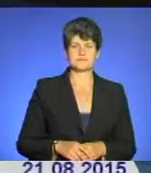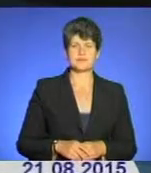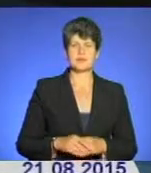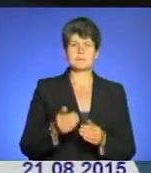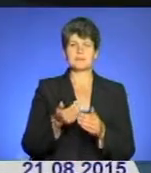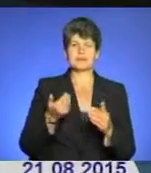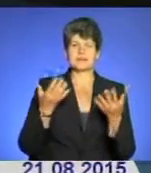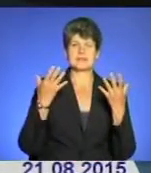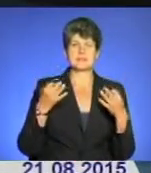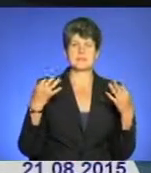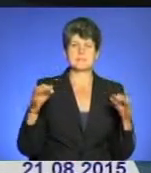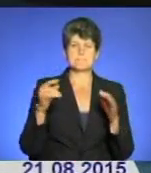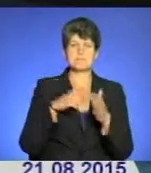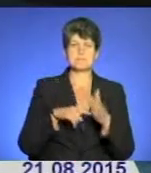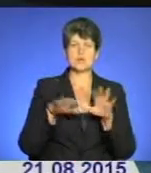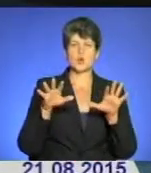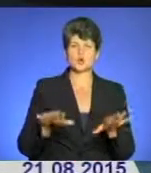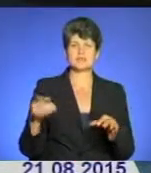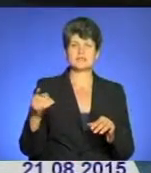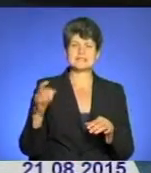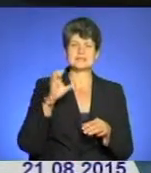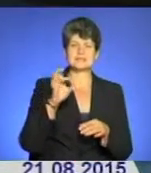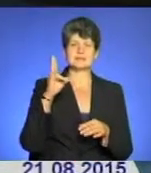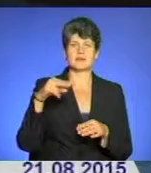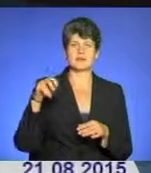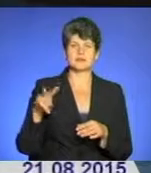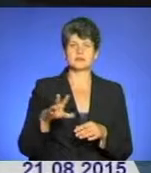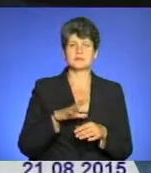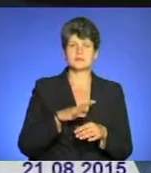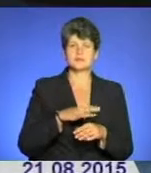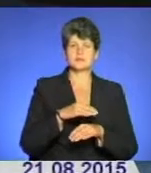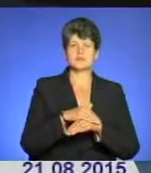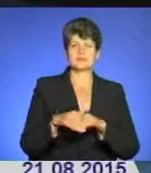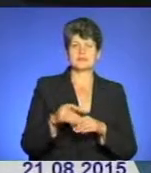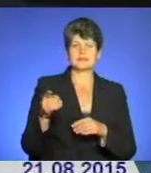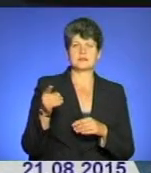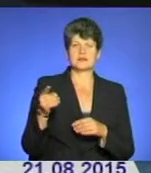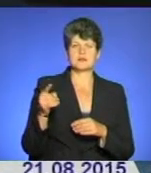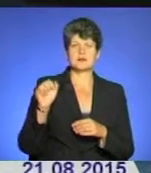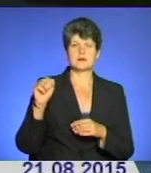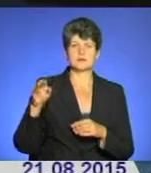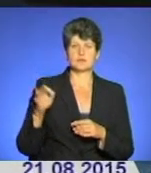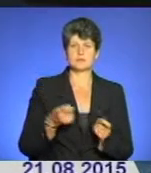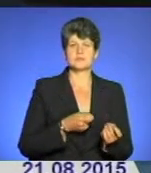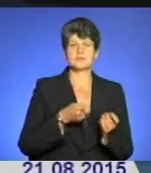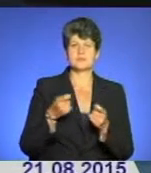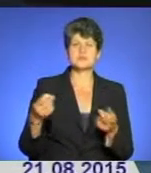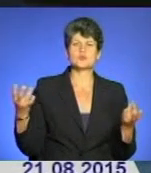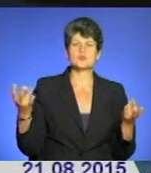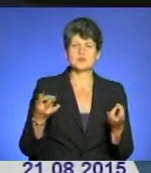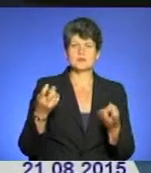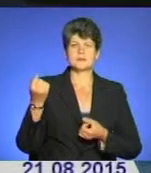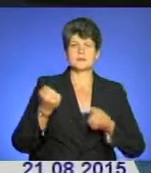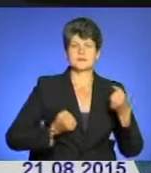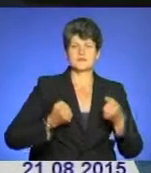Напередодні Дня Незалежності міський голова Тернополя Сергій Надал відвідав на передовій тернопільських атовців. Він відвіз їм найнеобхідніше –